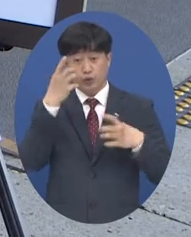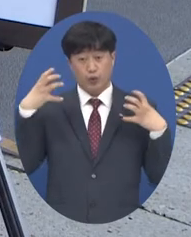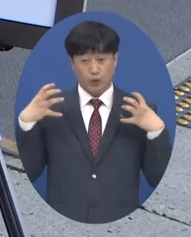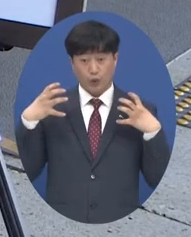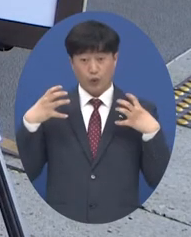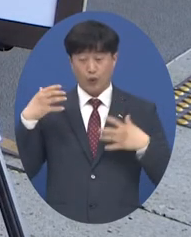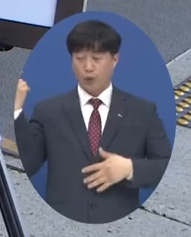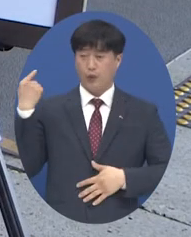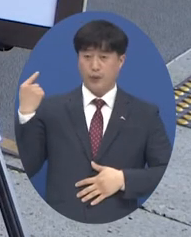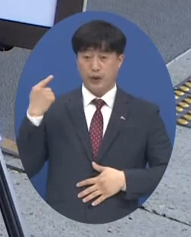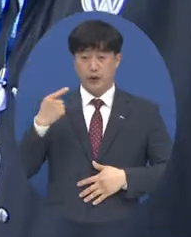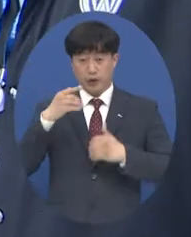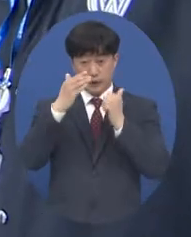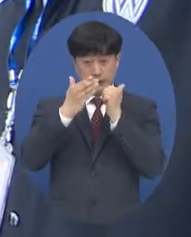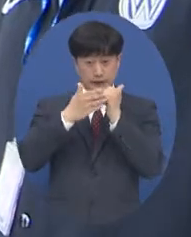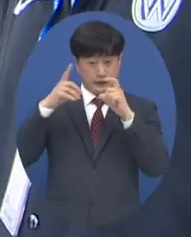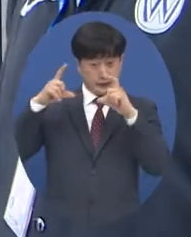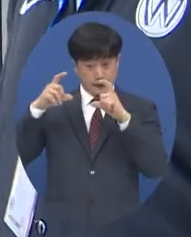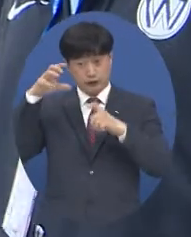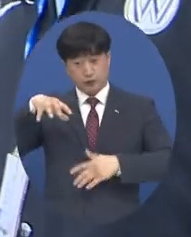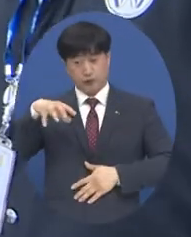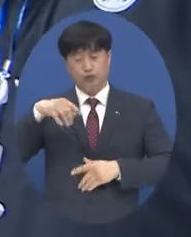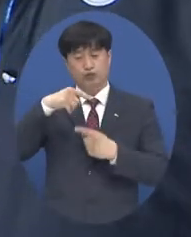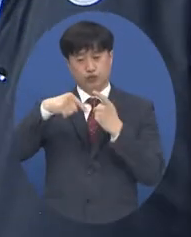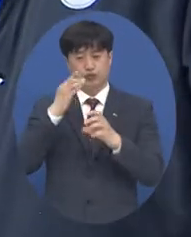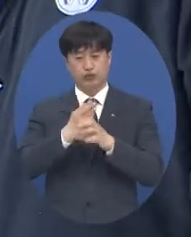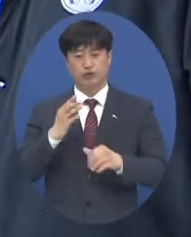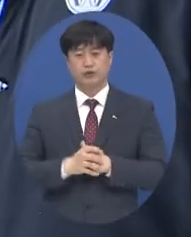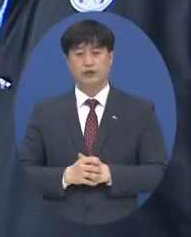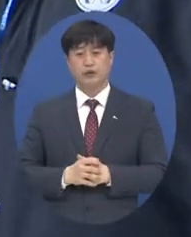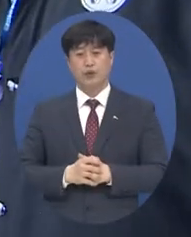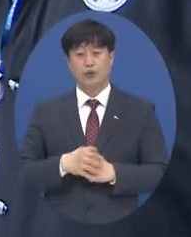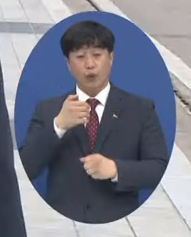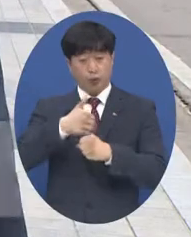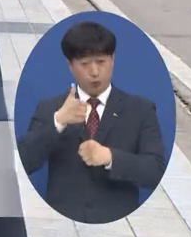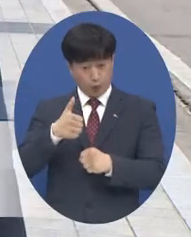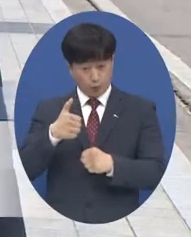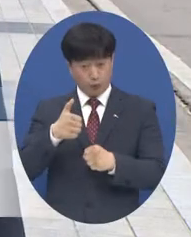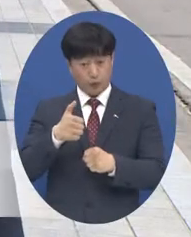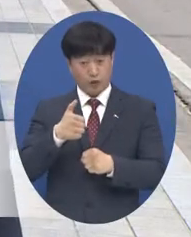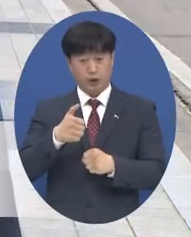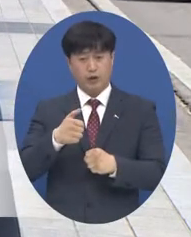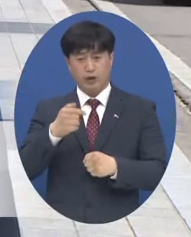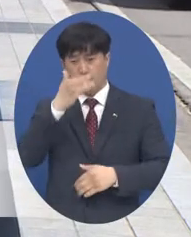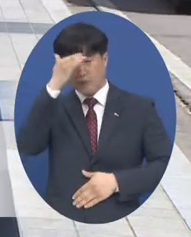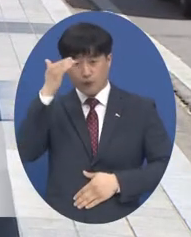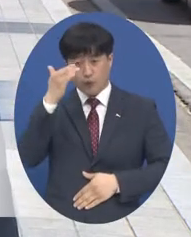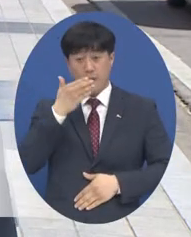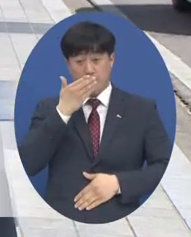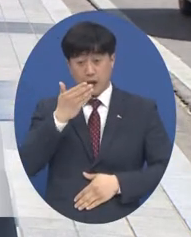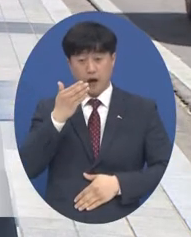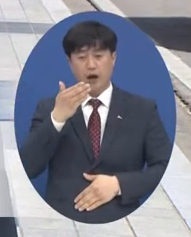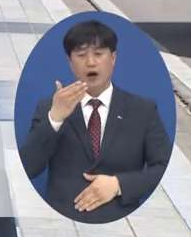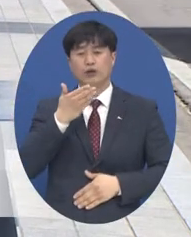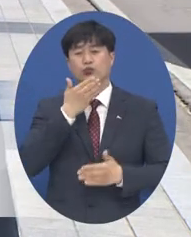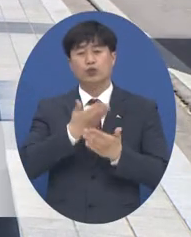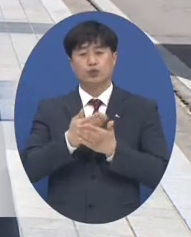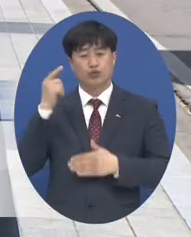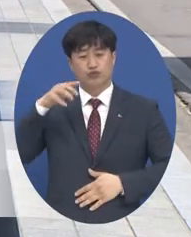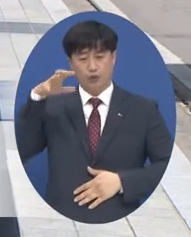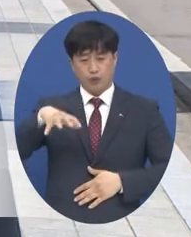하는 포토존 체험 행사도 운영됩니다. 55년을 한눈으로 다 돌아볼 수 있는 그런 소중한 추억의